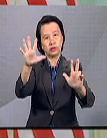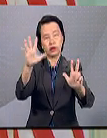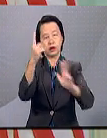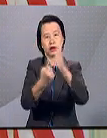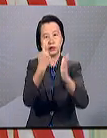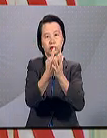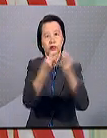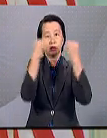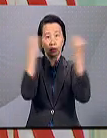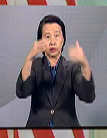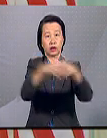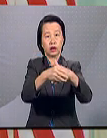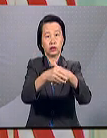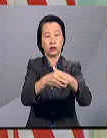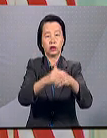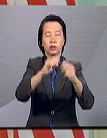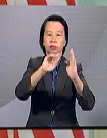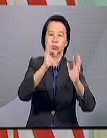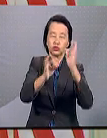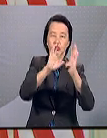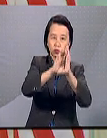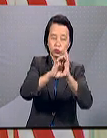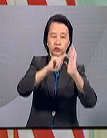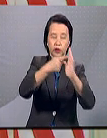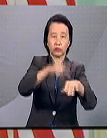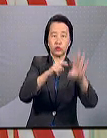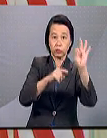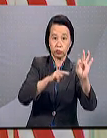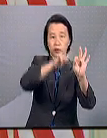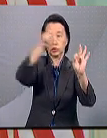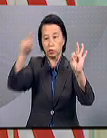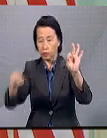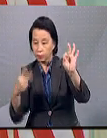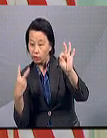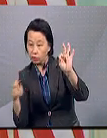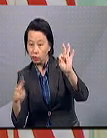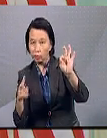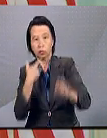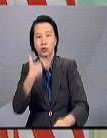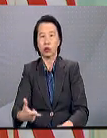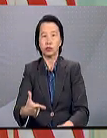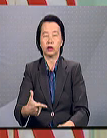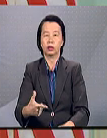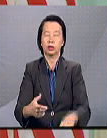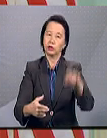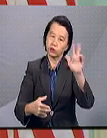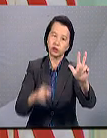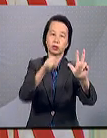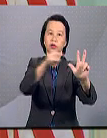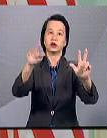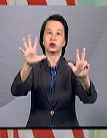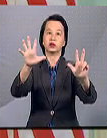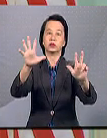kahwin, kalau start pukul 9 dah sampai pukul 12. Ya, lama. 3 hingga 5